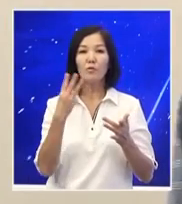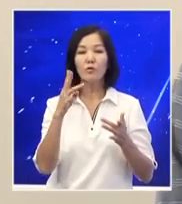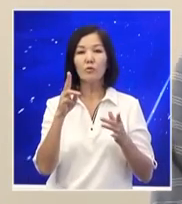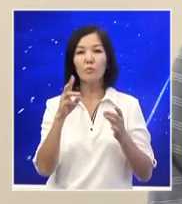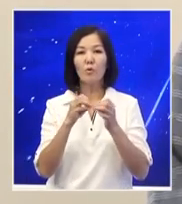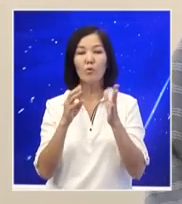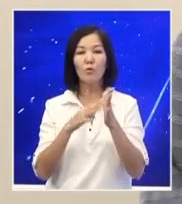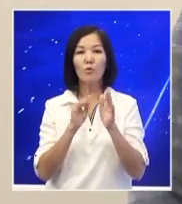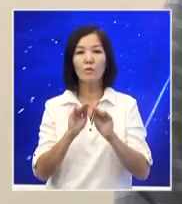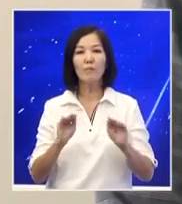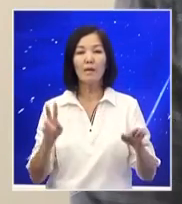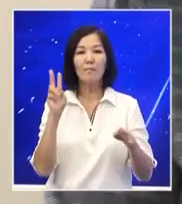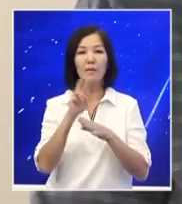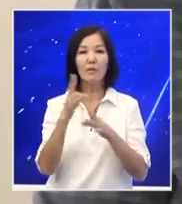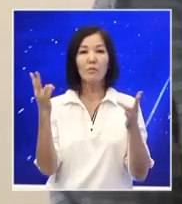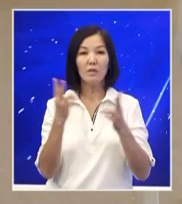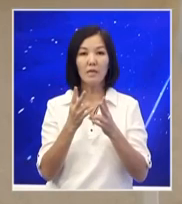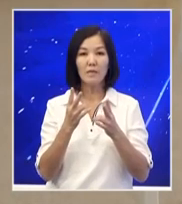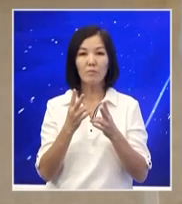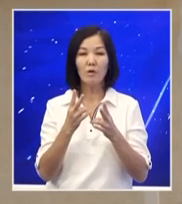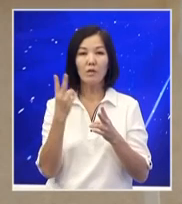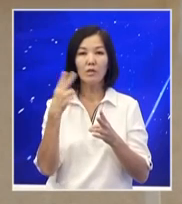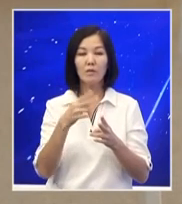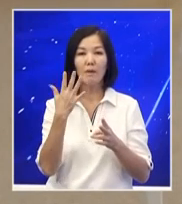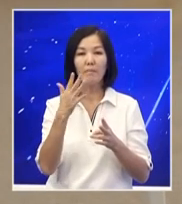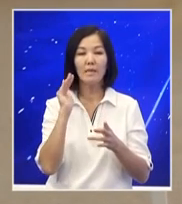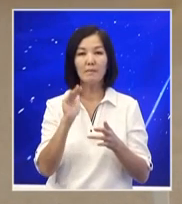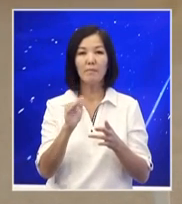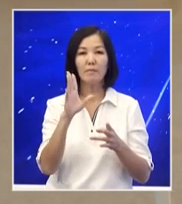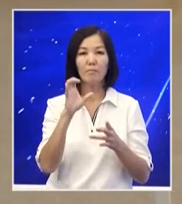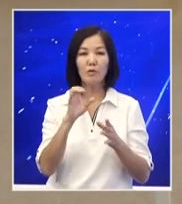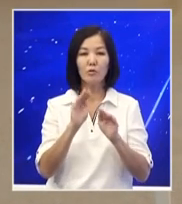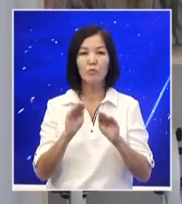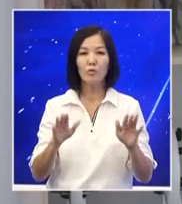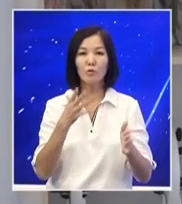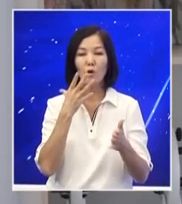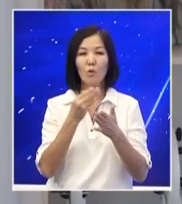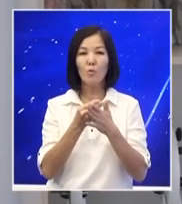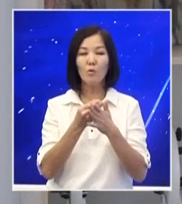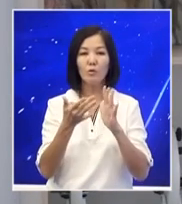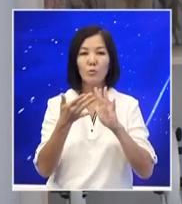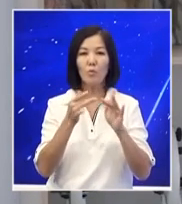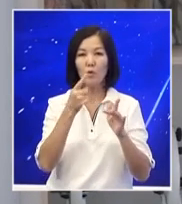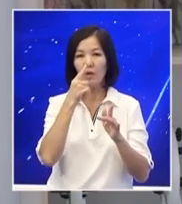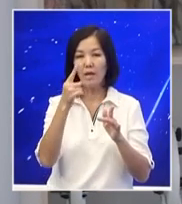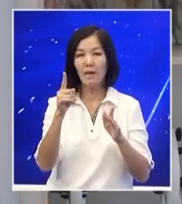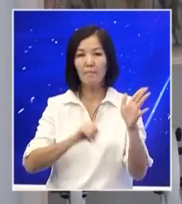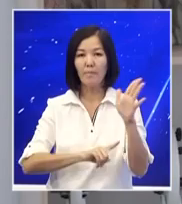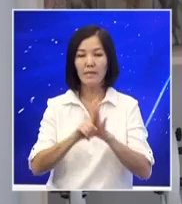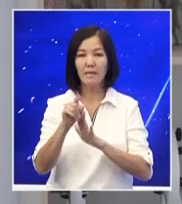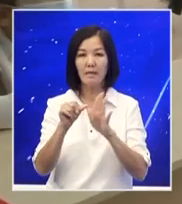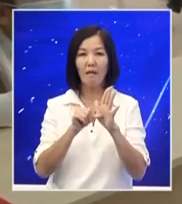33019 бала мектепке баруы тиіс болған. Олардың ішінде 25500 оқушы өз оқуларын онлайн бастады. Сонымен